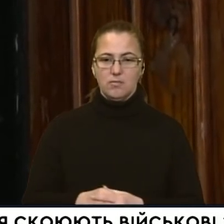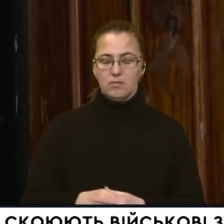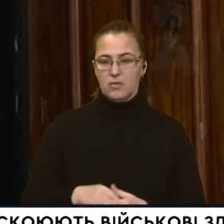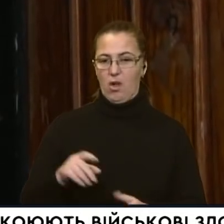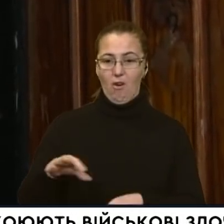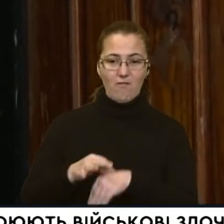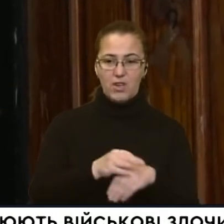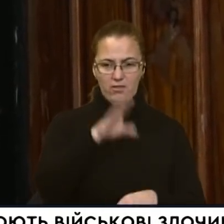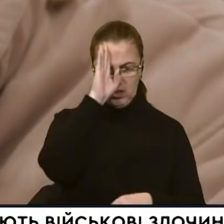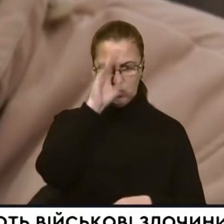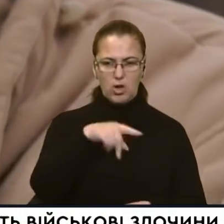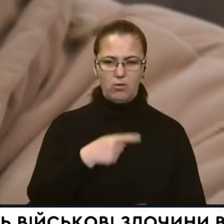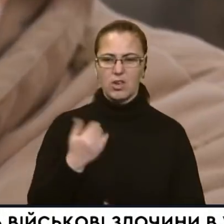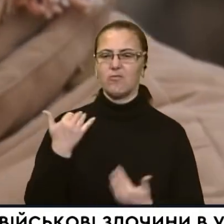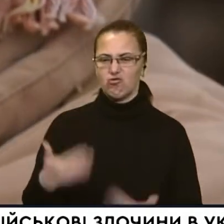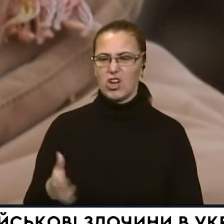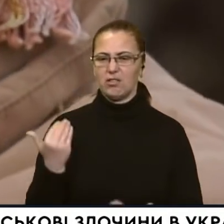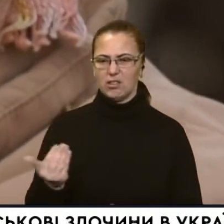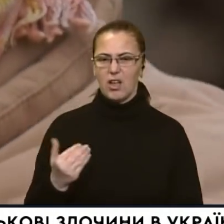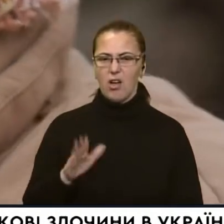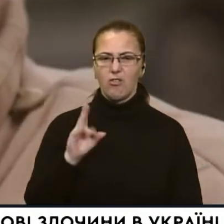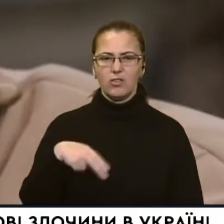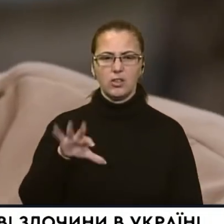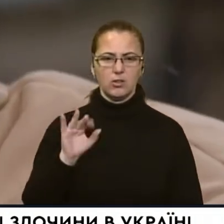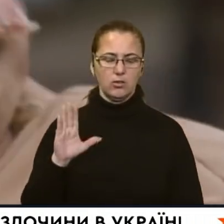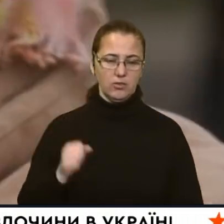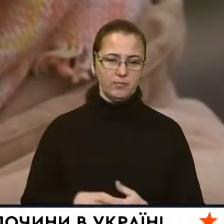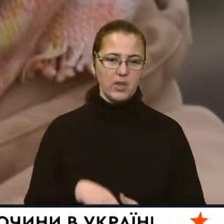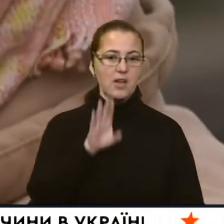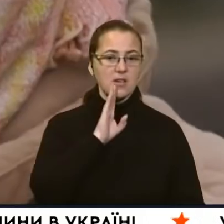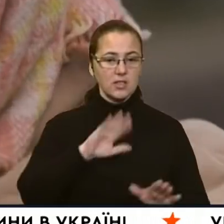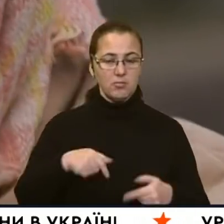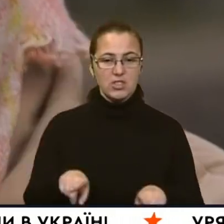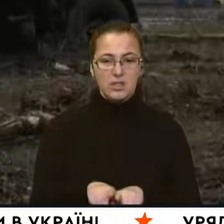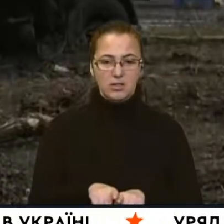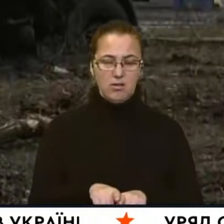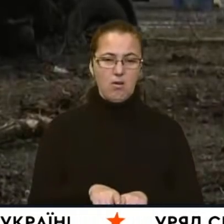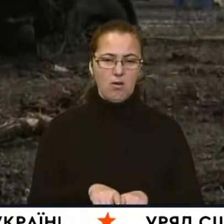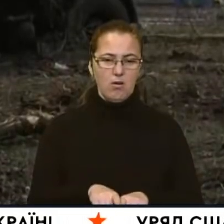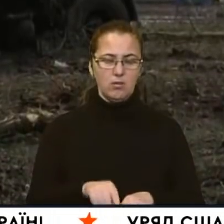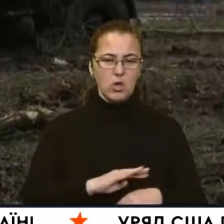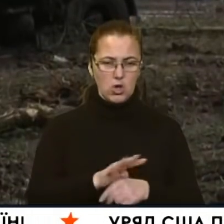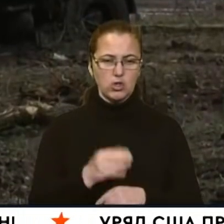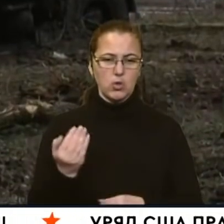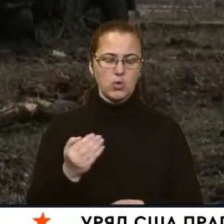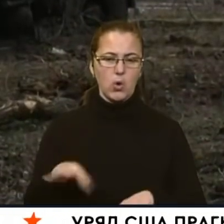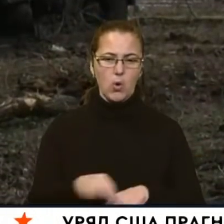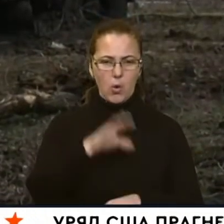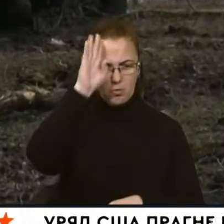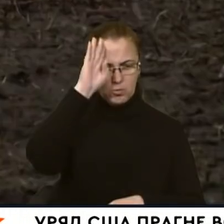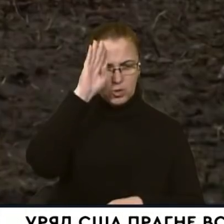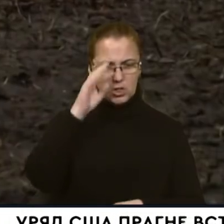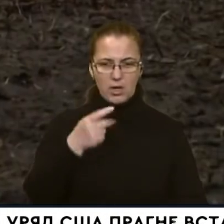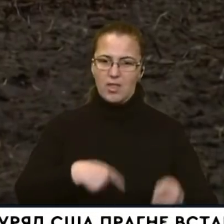вдова. І слідуюча. Сусід Антоніни Сашко після такого розстрілу ще досі не повернувся. Дружина шукала його всі